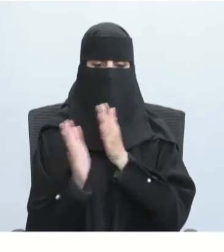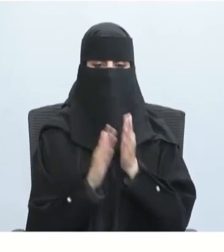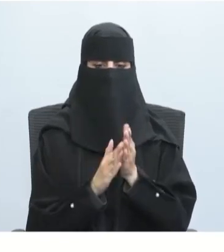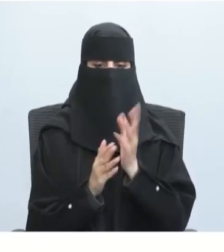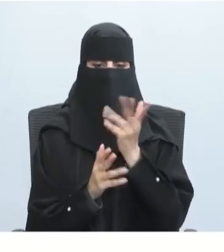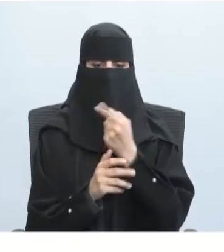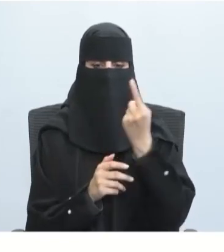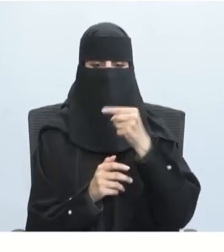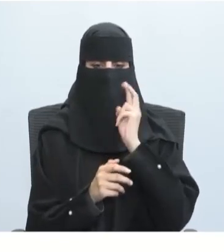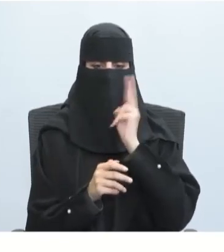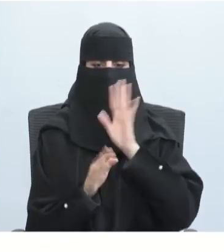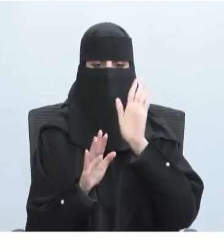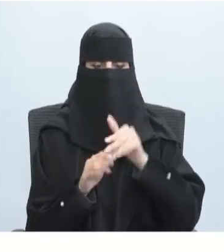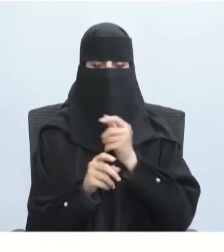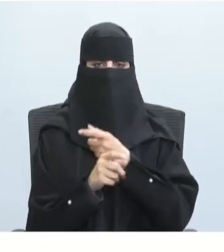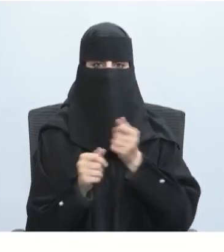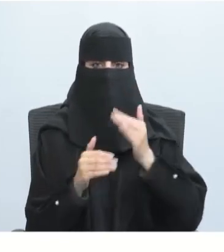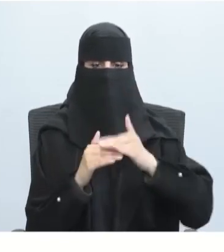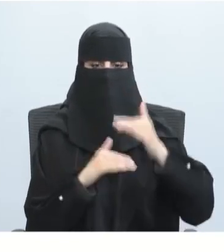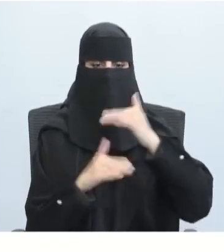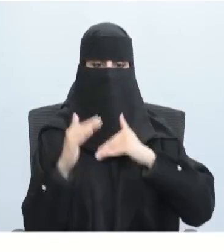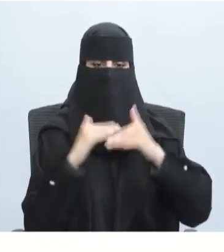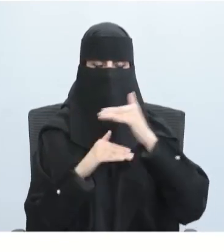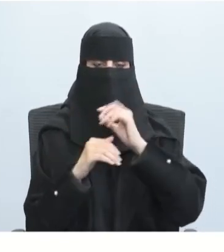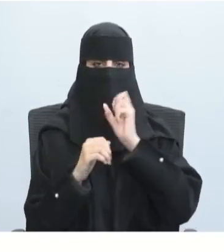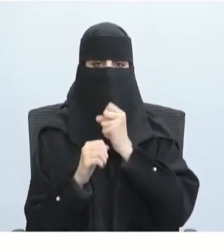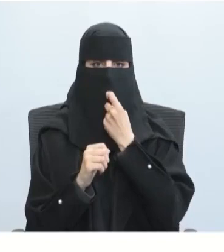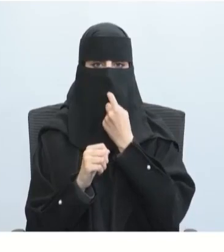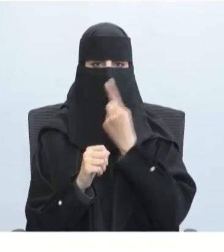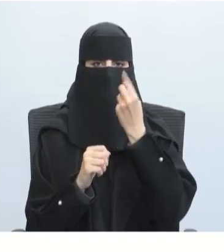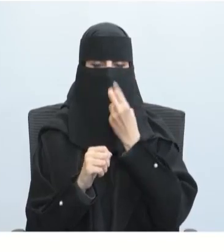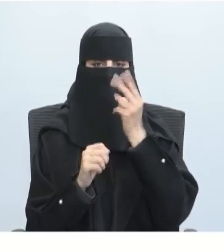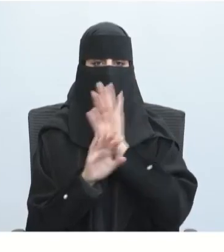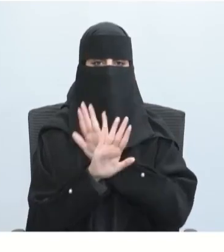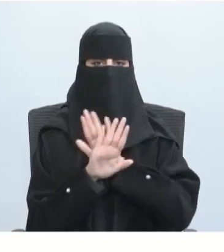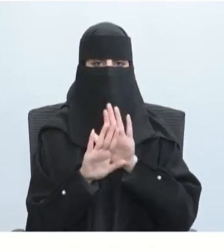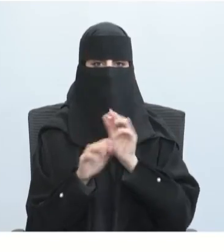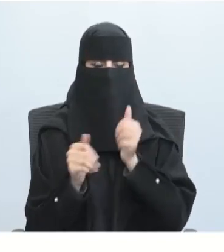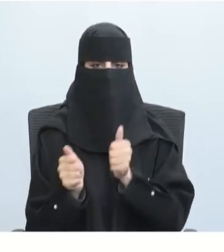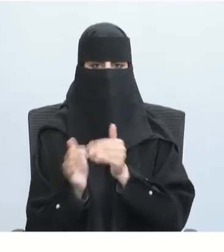القروض السؤال العاشر يمكن ان تحدث التراكمات فقط على اساس